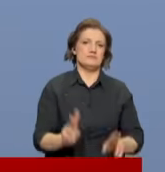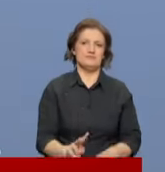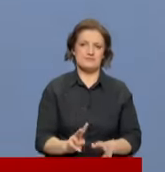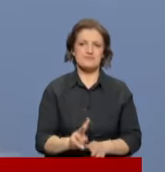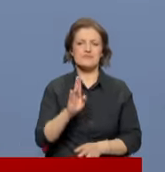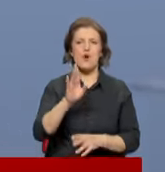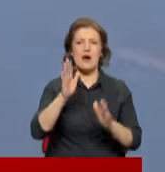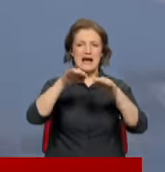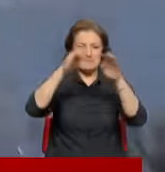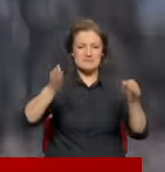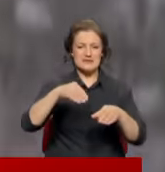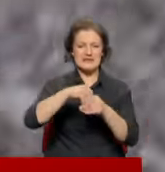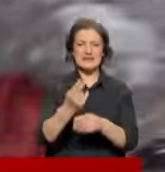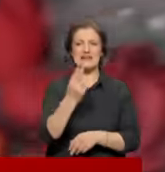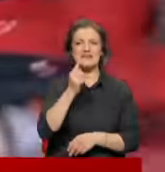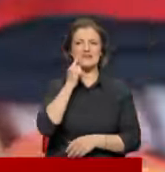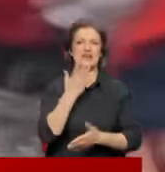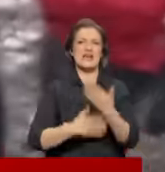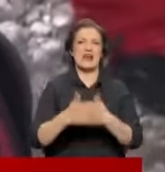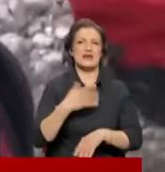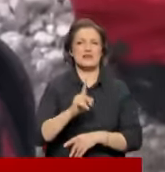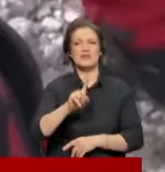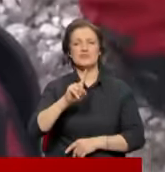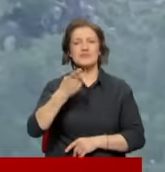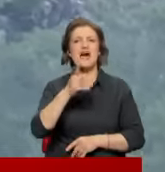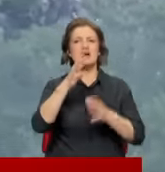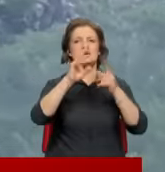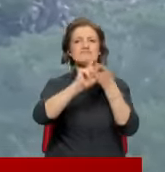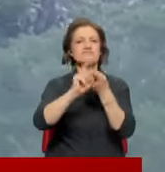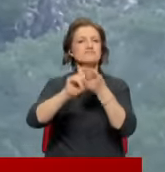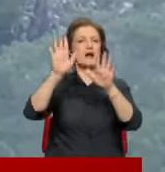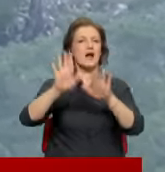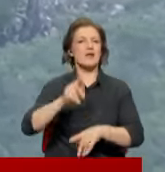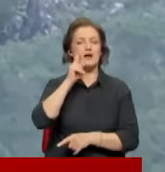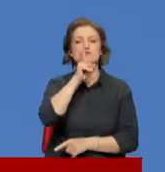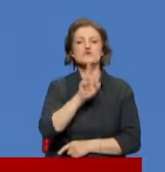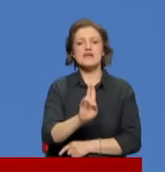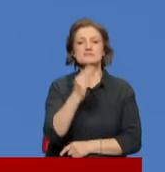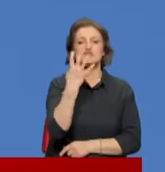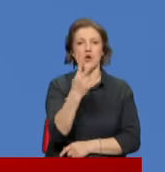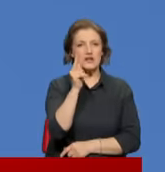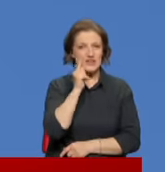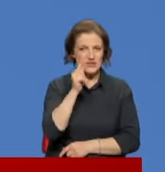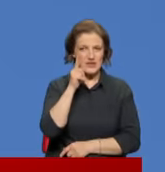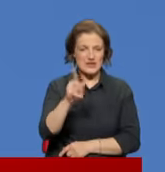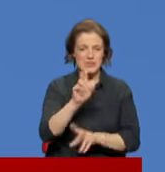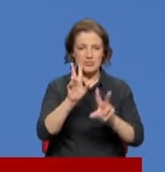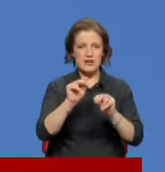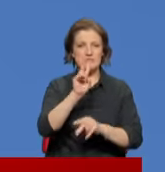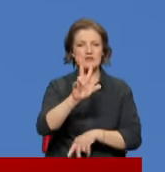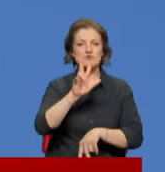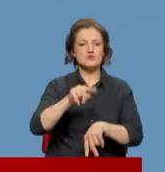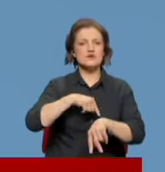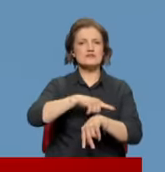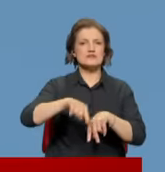kaybetti. O kabindeki 7 kişi de yaralandı. Diğer kabinlerde mahsur kalan 174 kişi ise tam 23